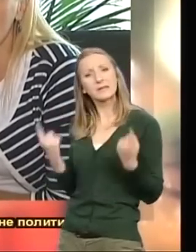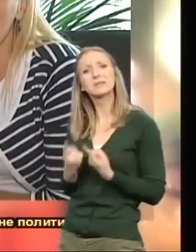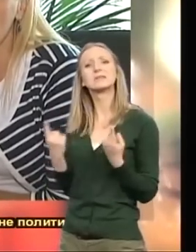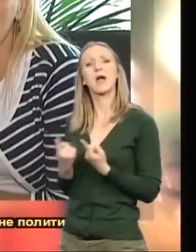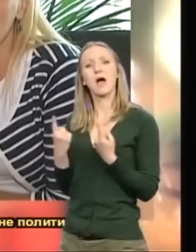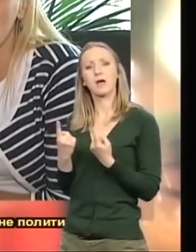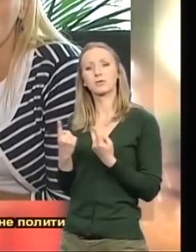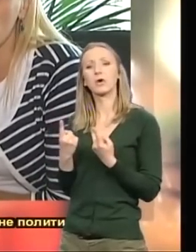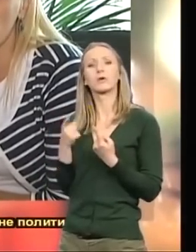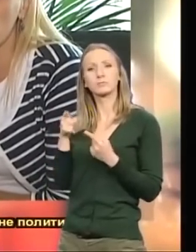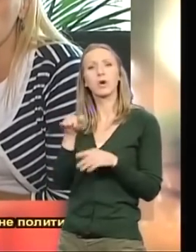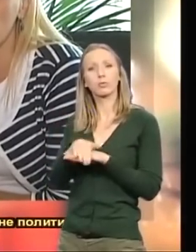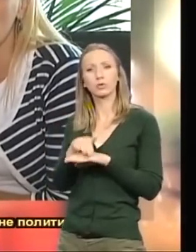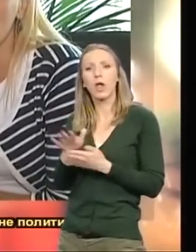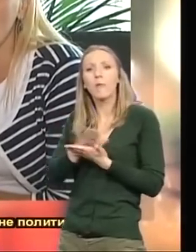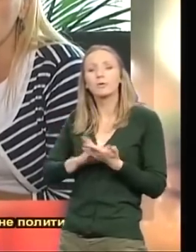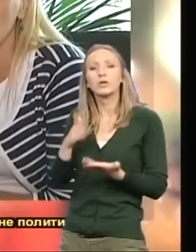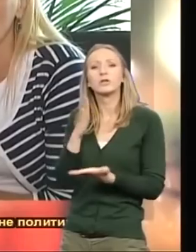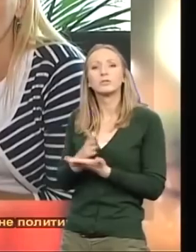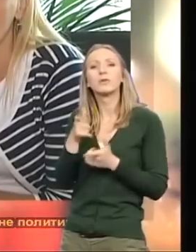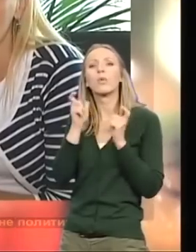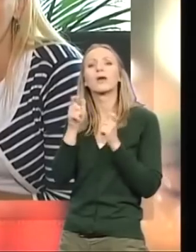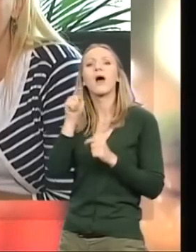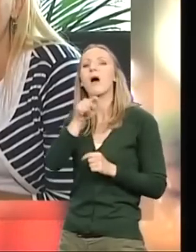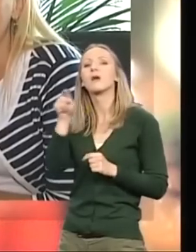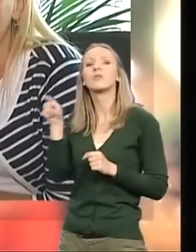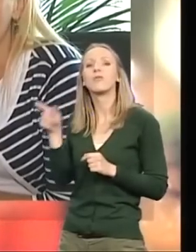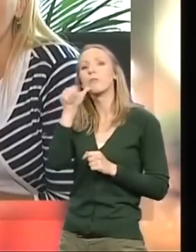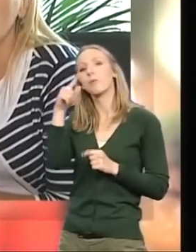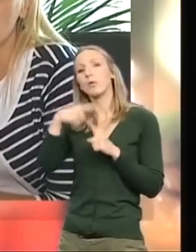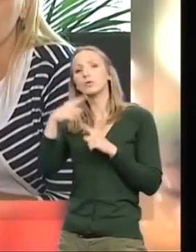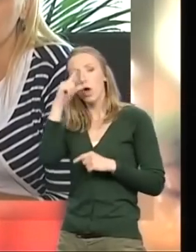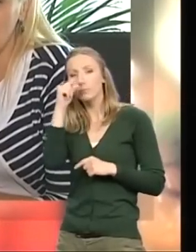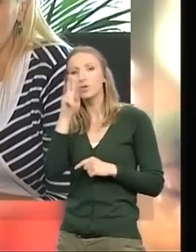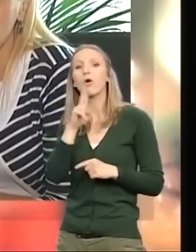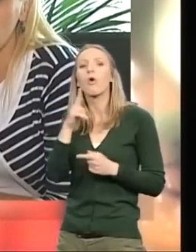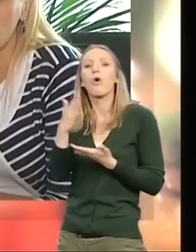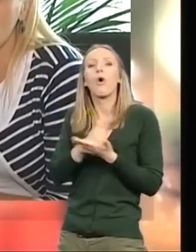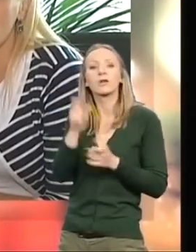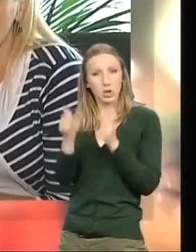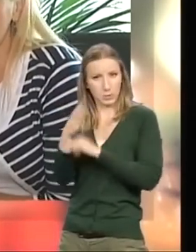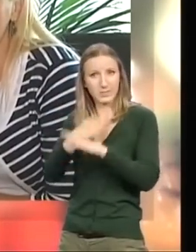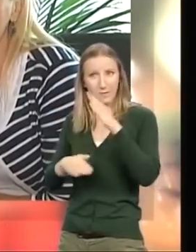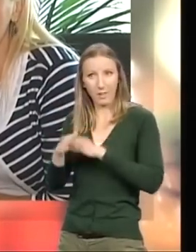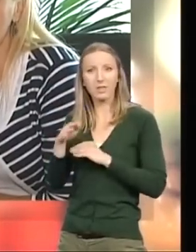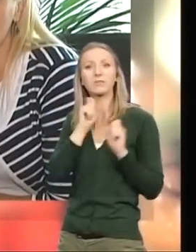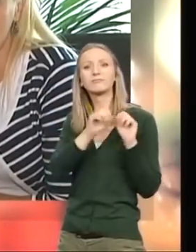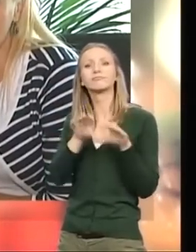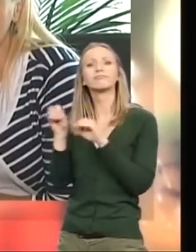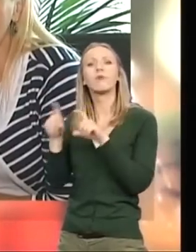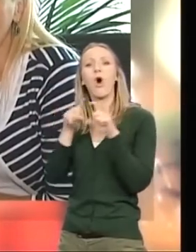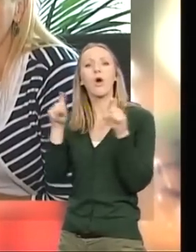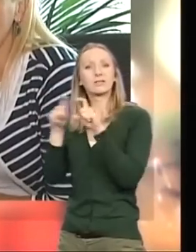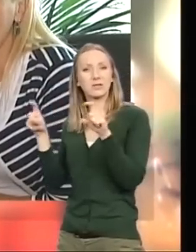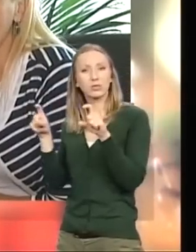i ono će se za početak uspostavljati pre svega onim gradovima i opštinama čiji korisnici se nalaze u institucijama socijalne zaštite na